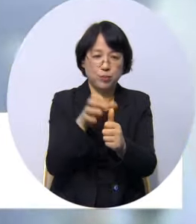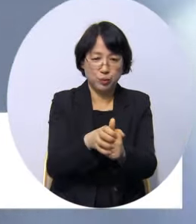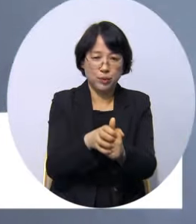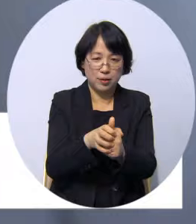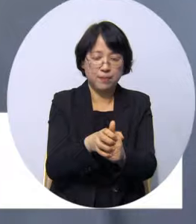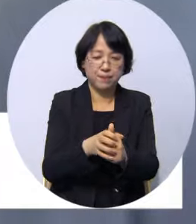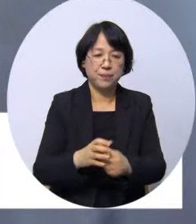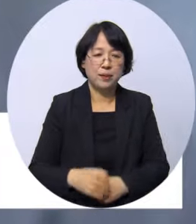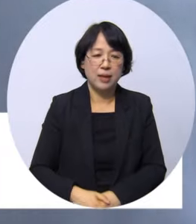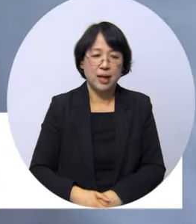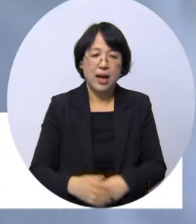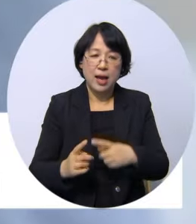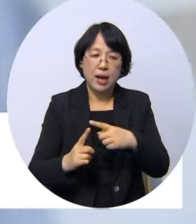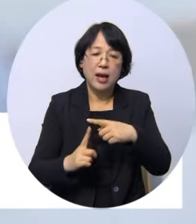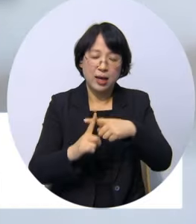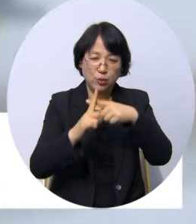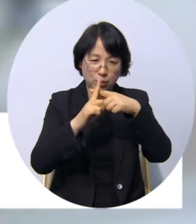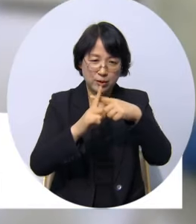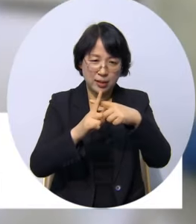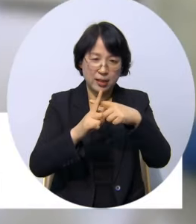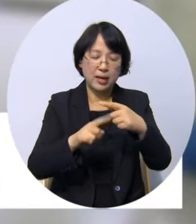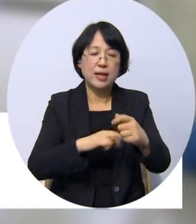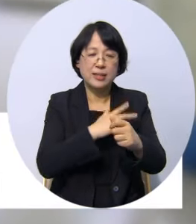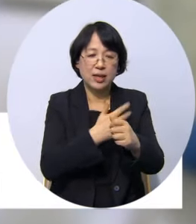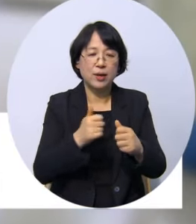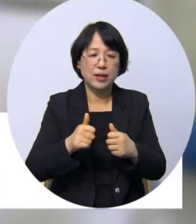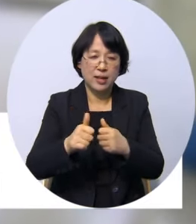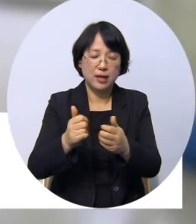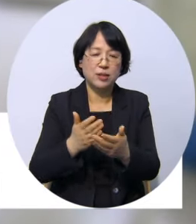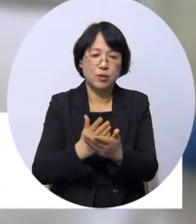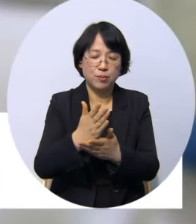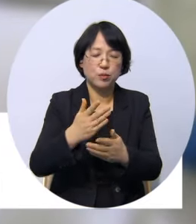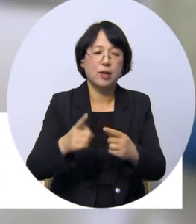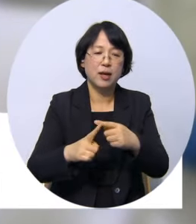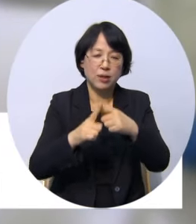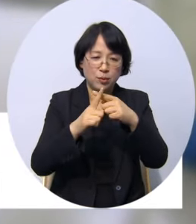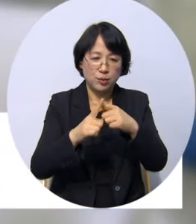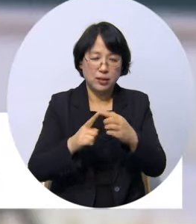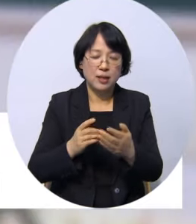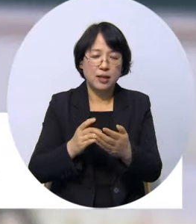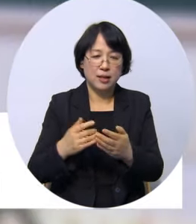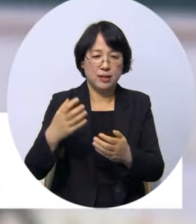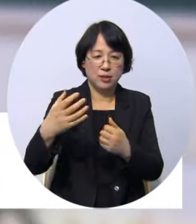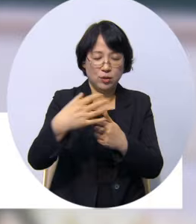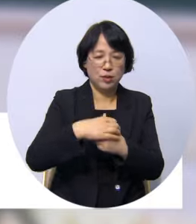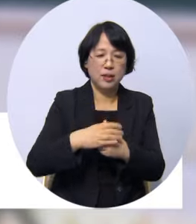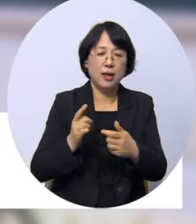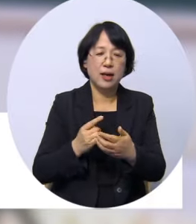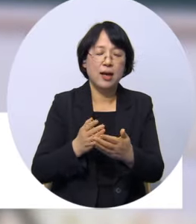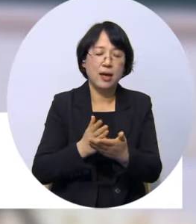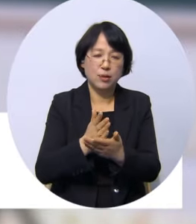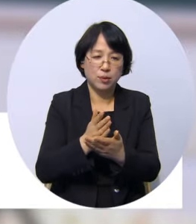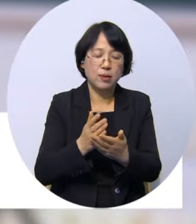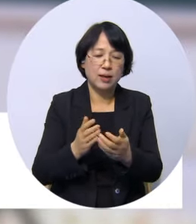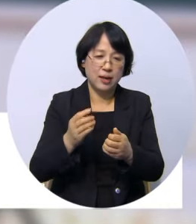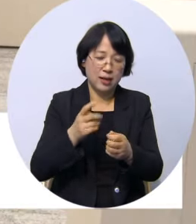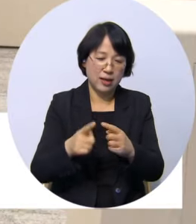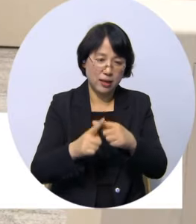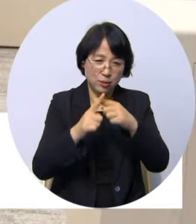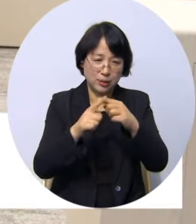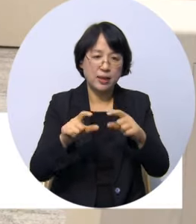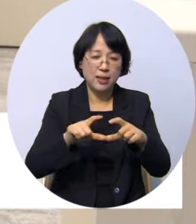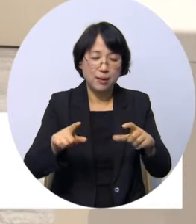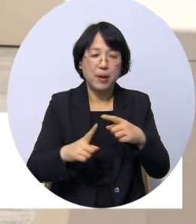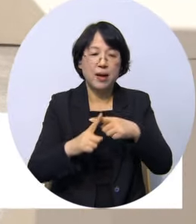숙련도와 자격에 따라 전문 간호사와 전담 간호사 일반 간호사로 구분하기 검사 치료 등 개 분야